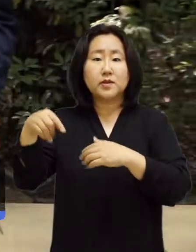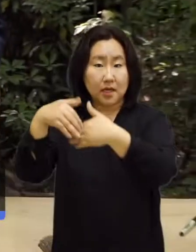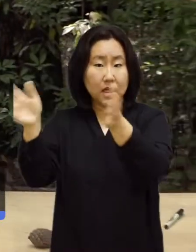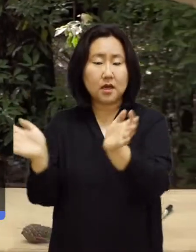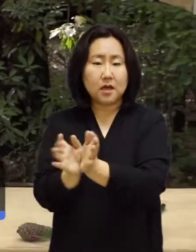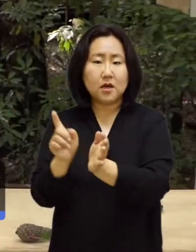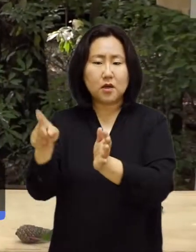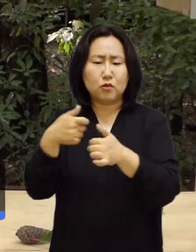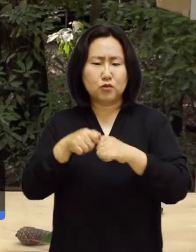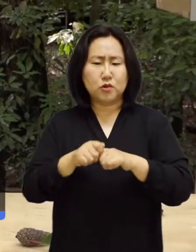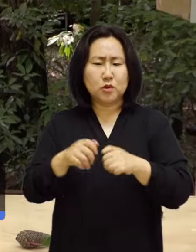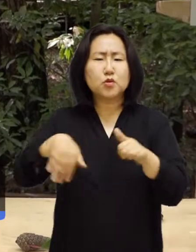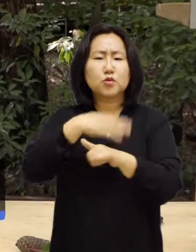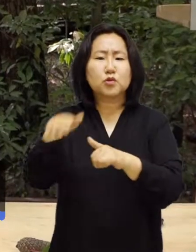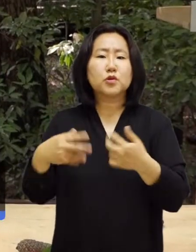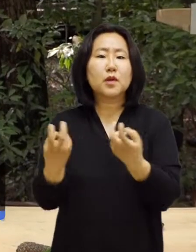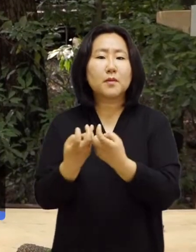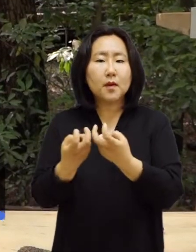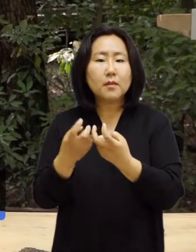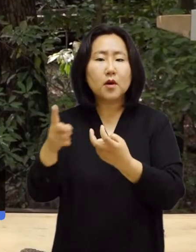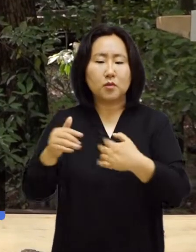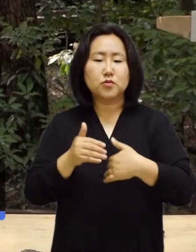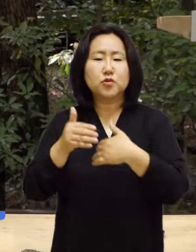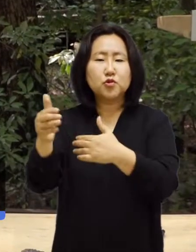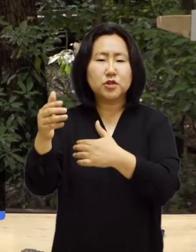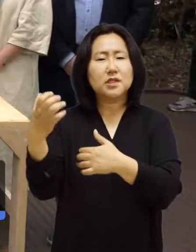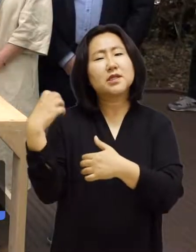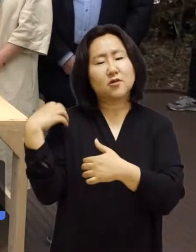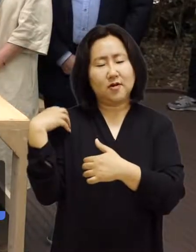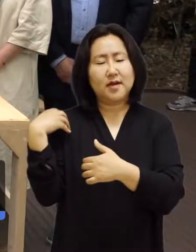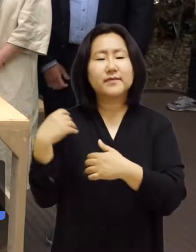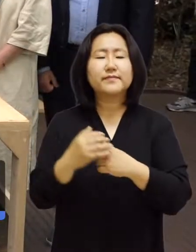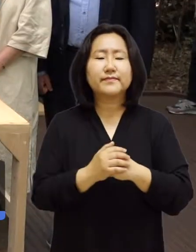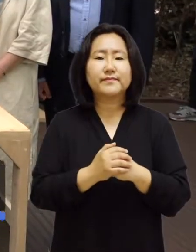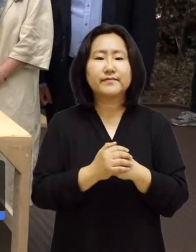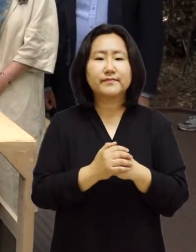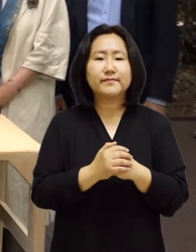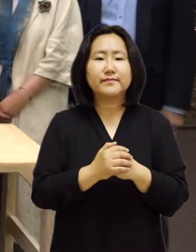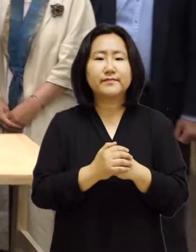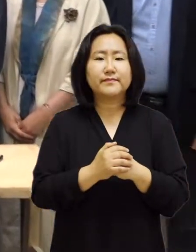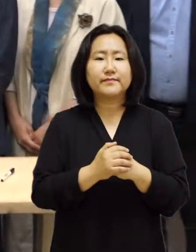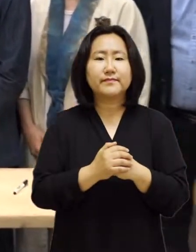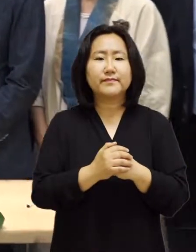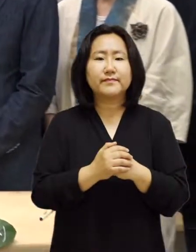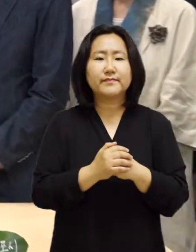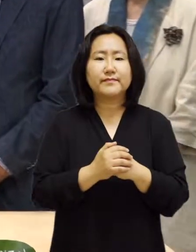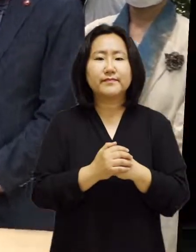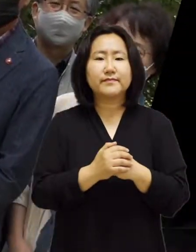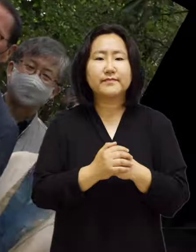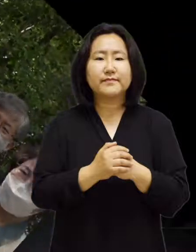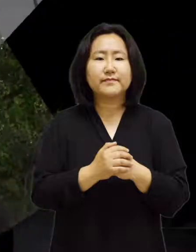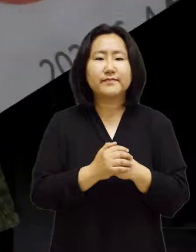대한명상의학회는 구체적인 운영 방향을 정해 추진하는 역할을 하게 됩니다.